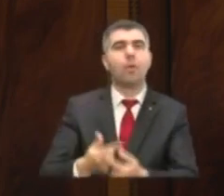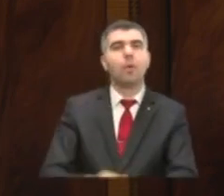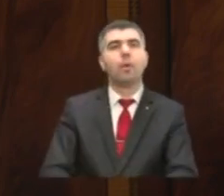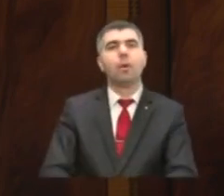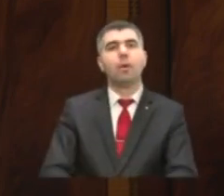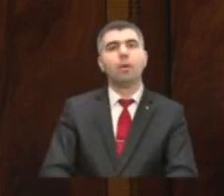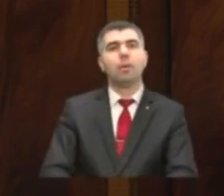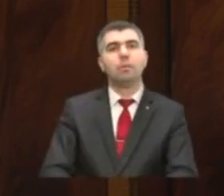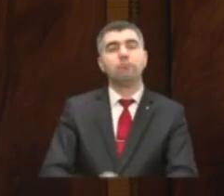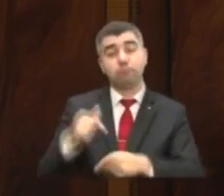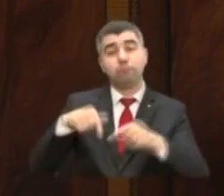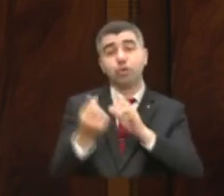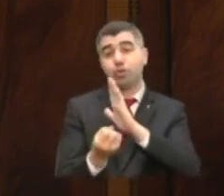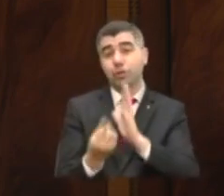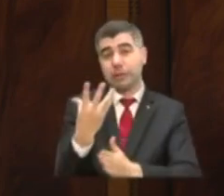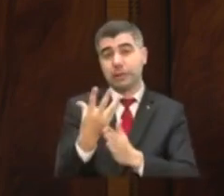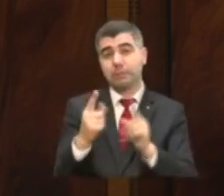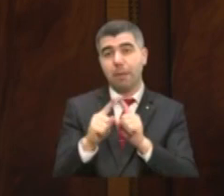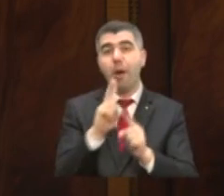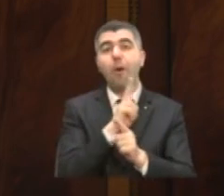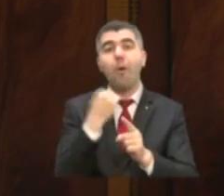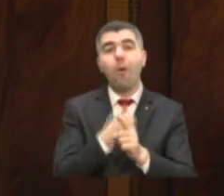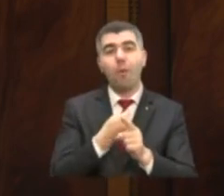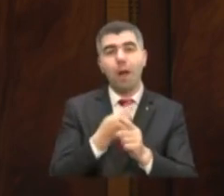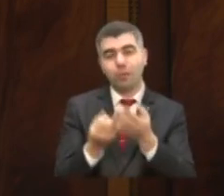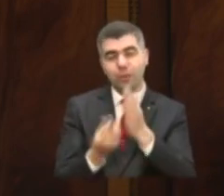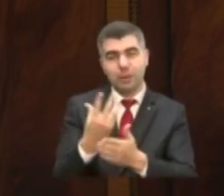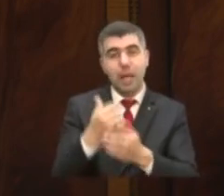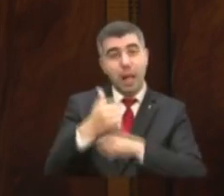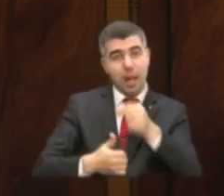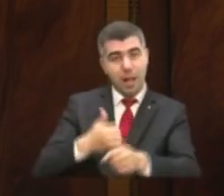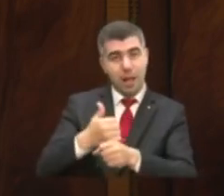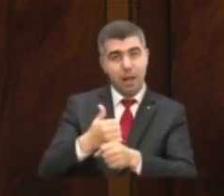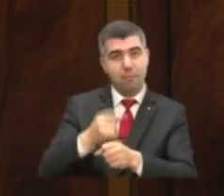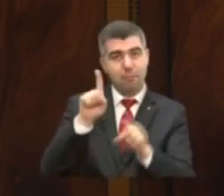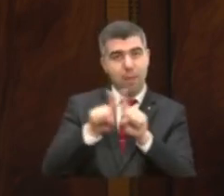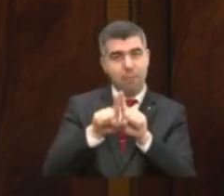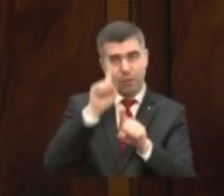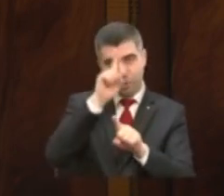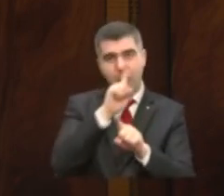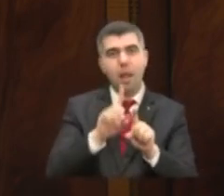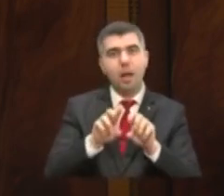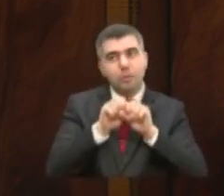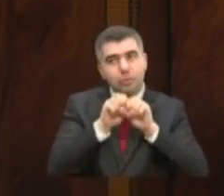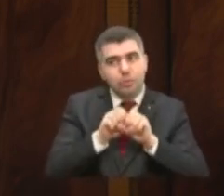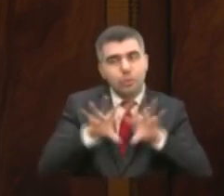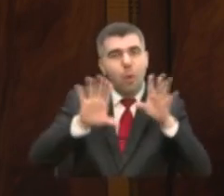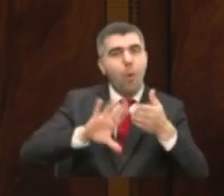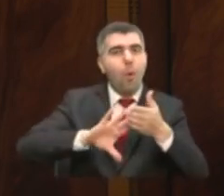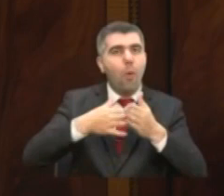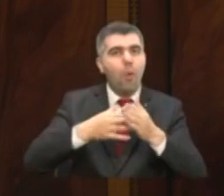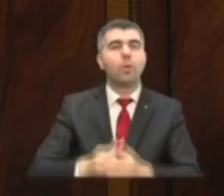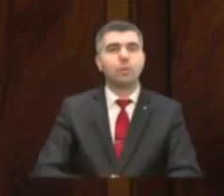أيضا حاجة جديدة جبتها الحكومة، وهذه السنة سنحاول أن نعممها. السنة الماضية تقريبا استفدوا